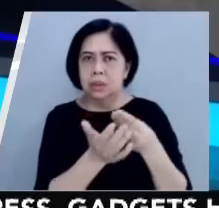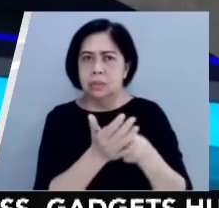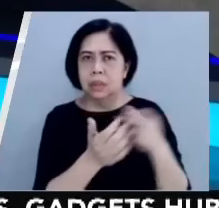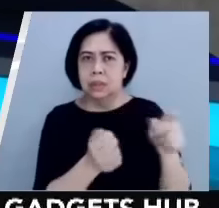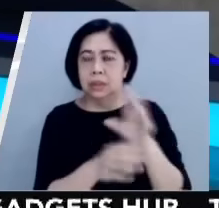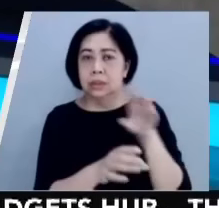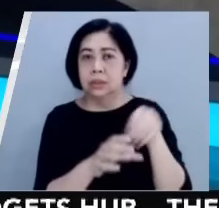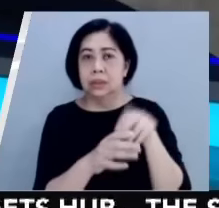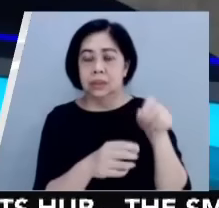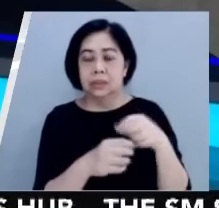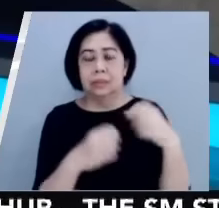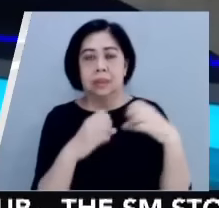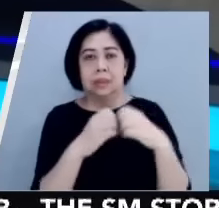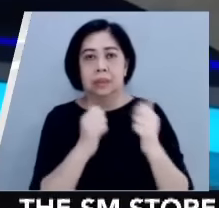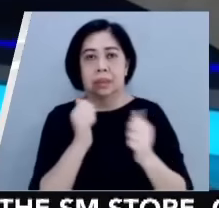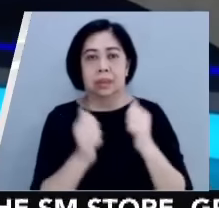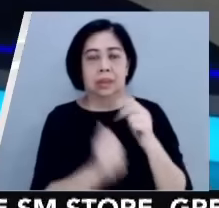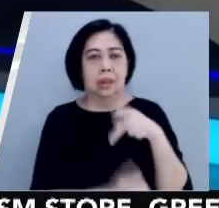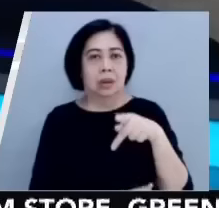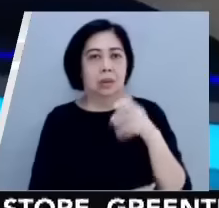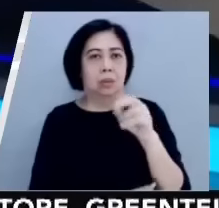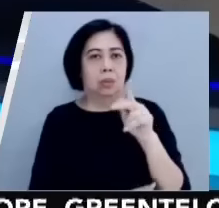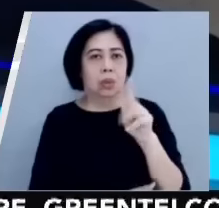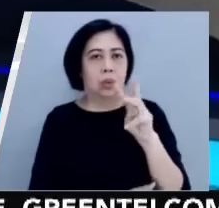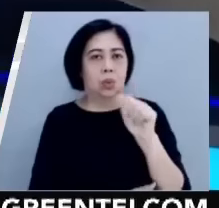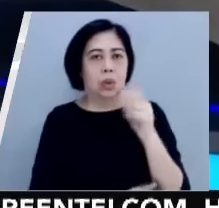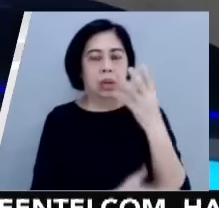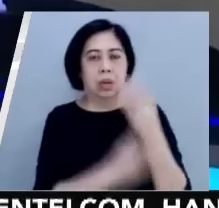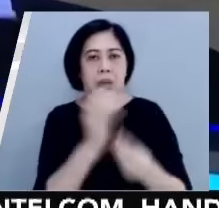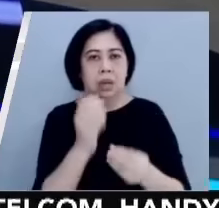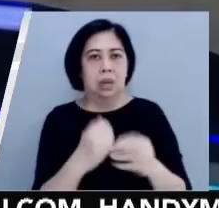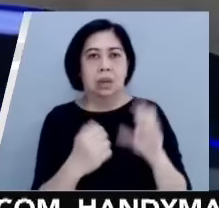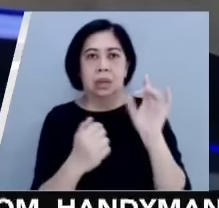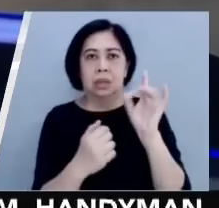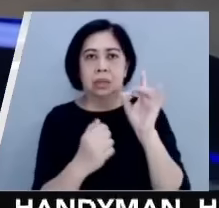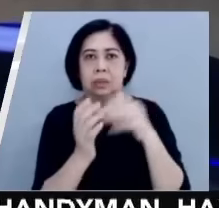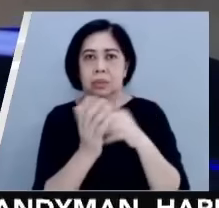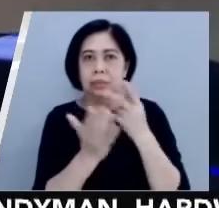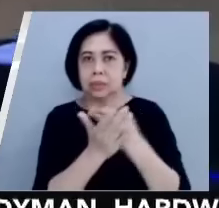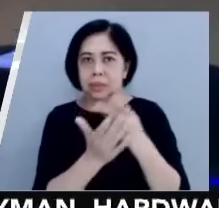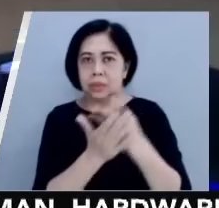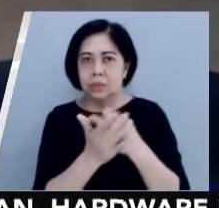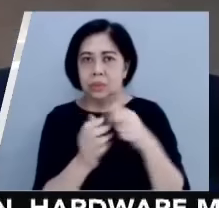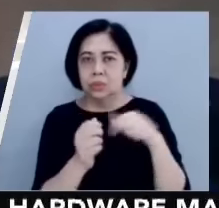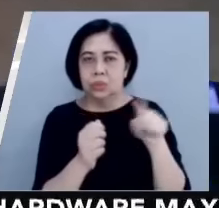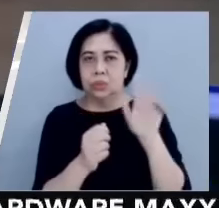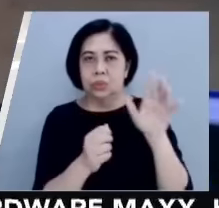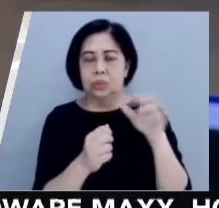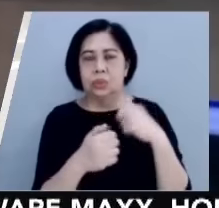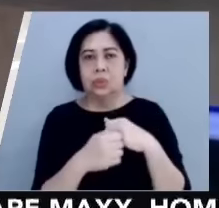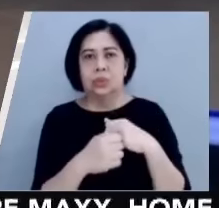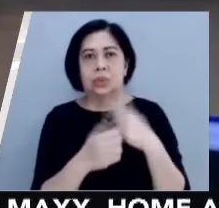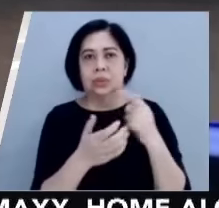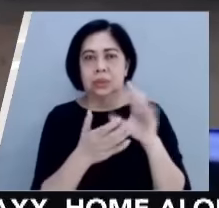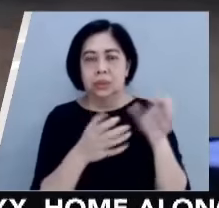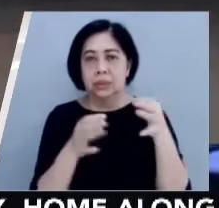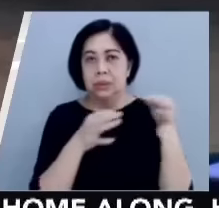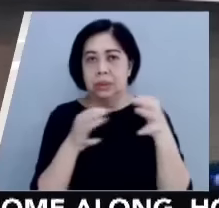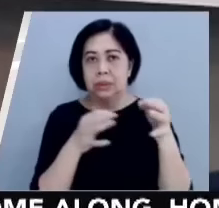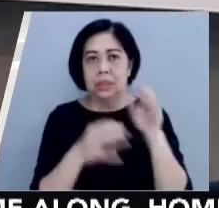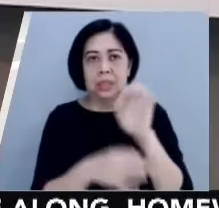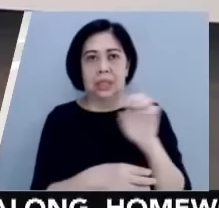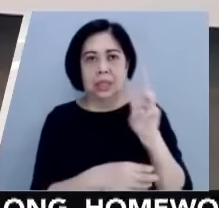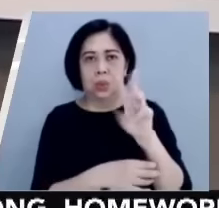ang Kapuso artist na si Pokwang na nawala na mahigit 80,000 piso sa kanyang account. Ang paliwanag ng e-wallet sa